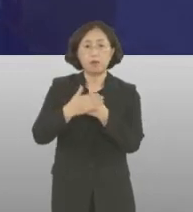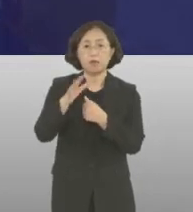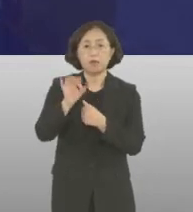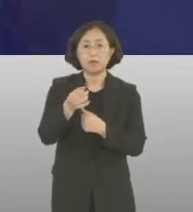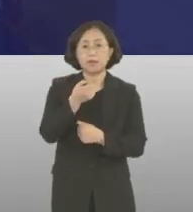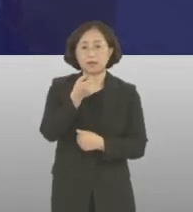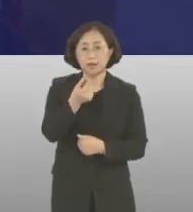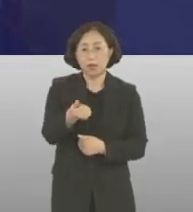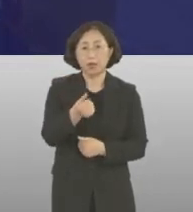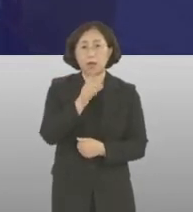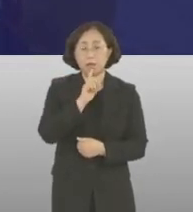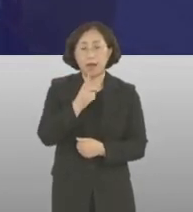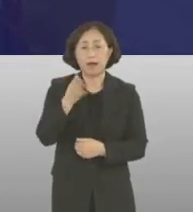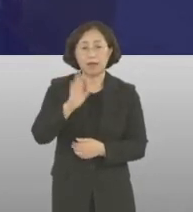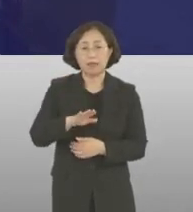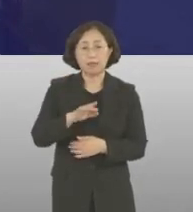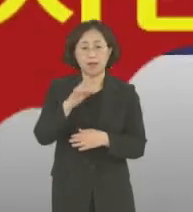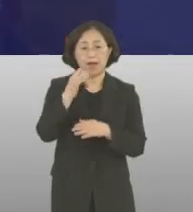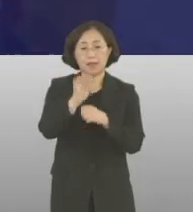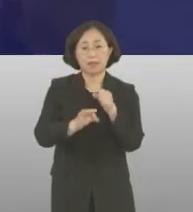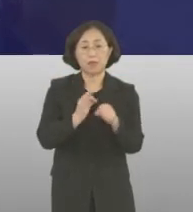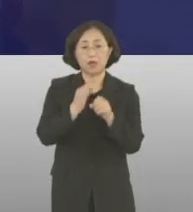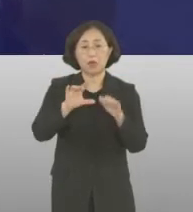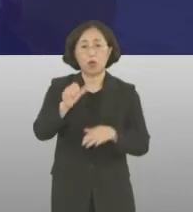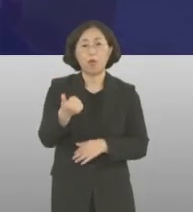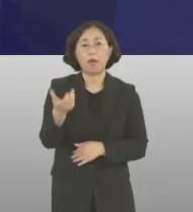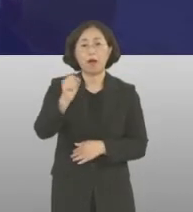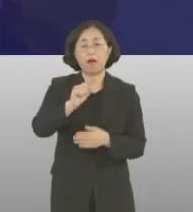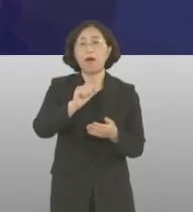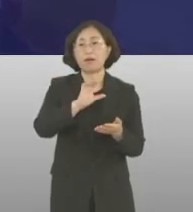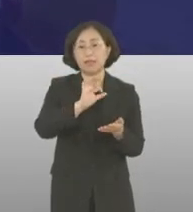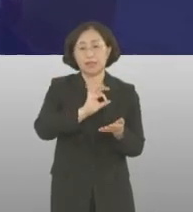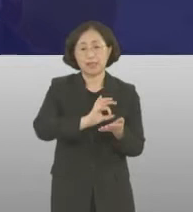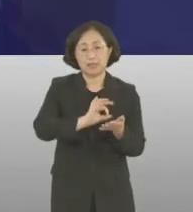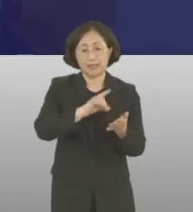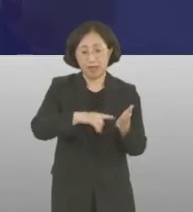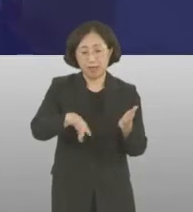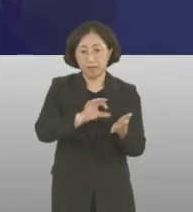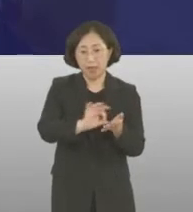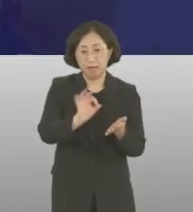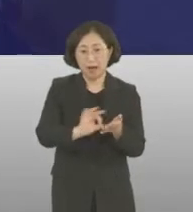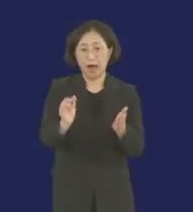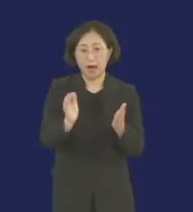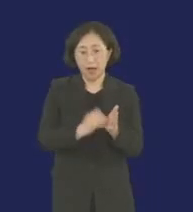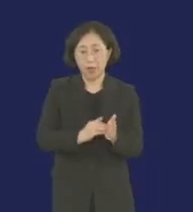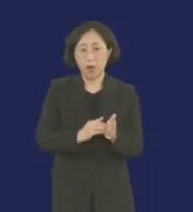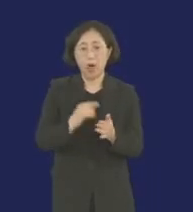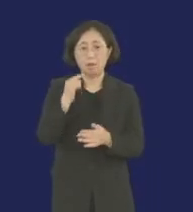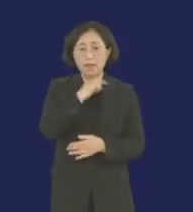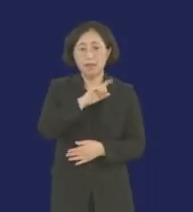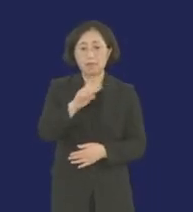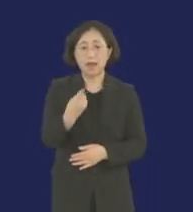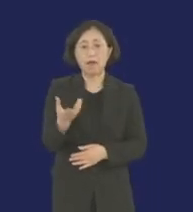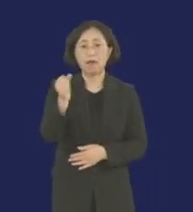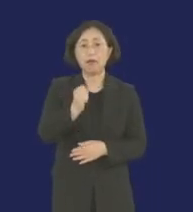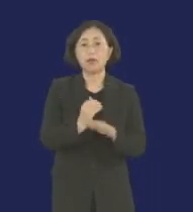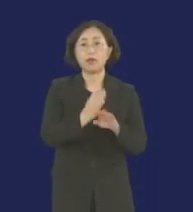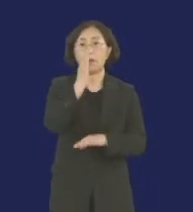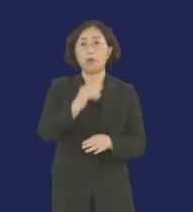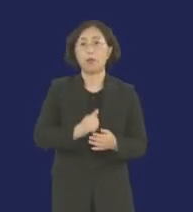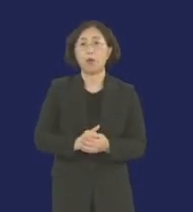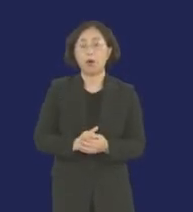등 10년간 500억이 넘는 혈세가 투입됐습니다. 그래도 빚은 100억 원이 넘습니다. 그 돈 자체가 무슨